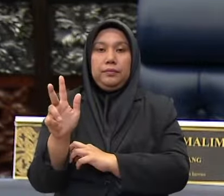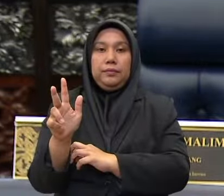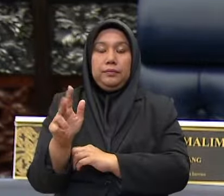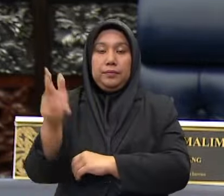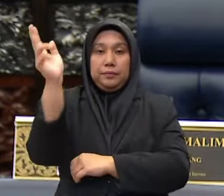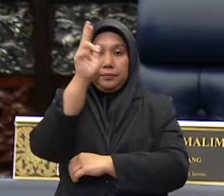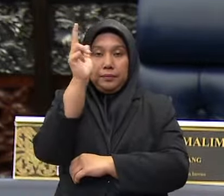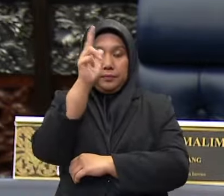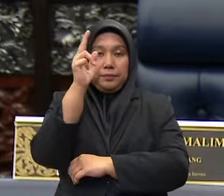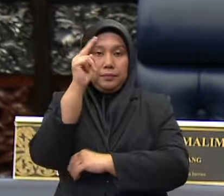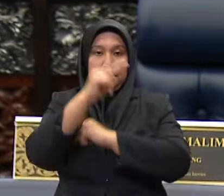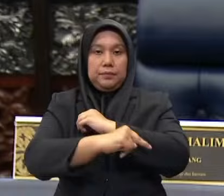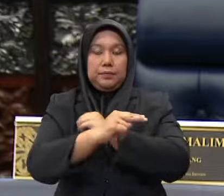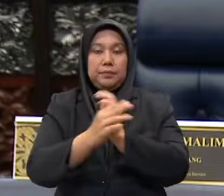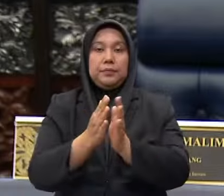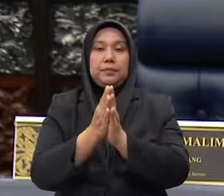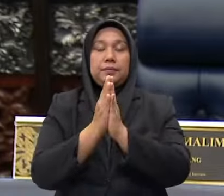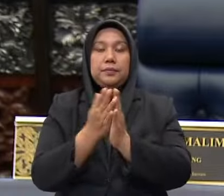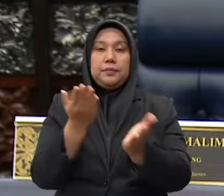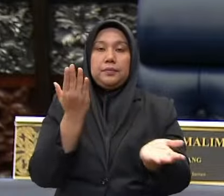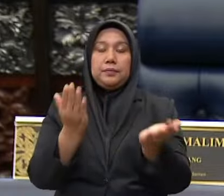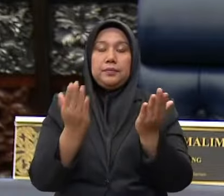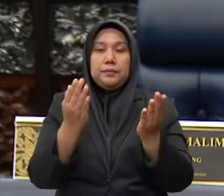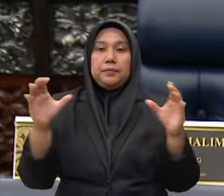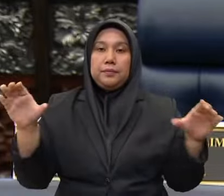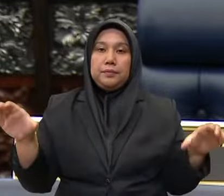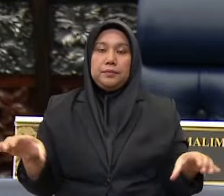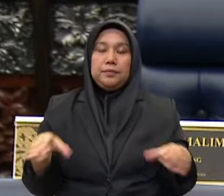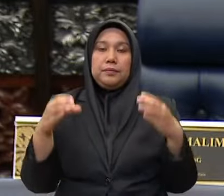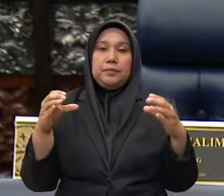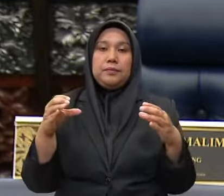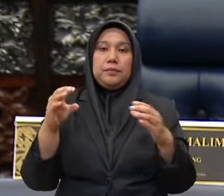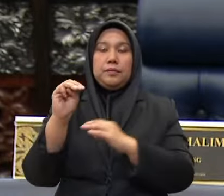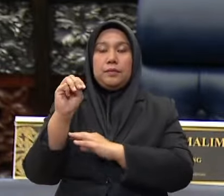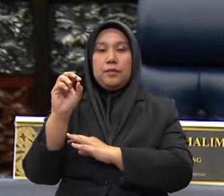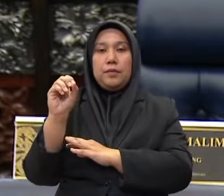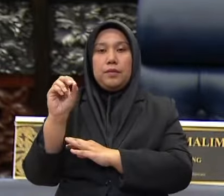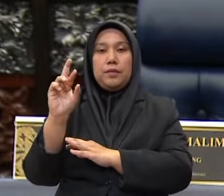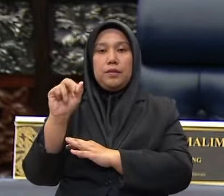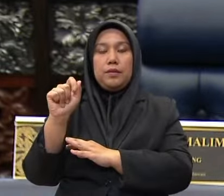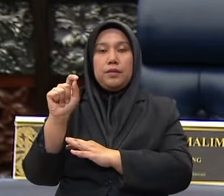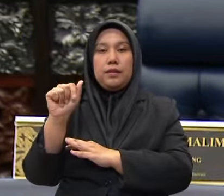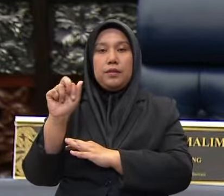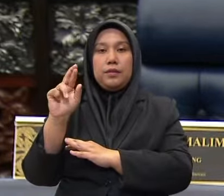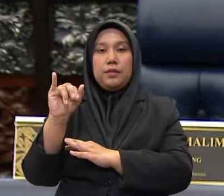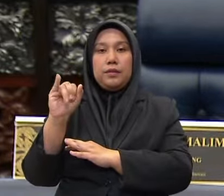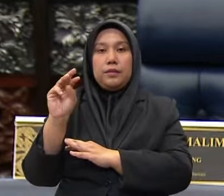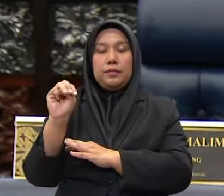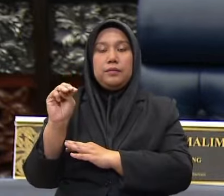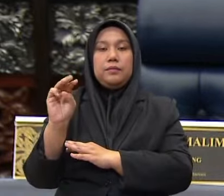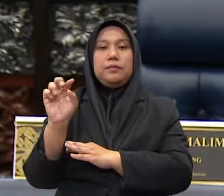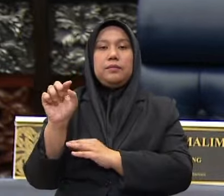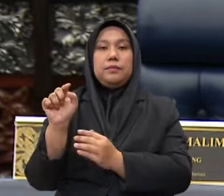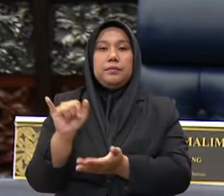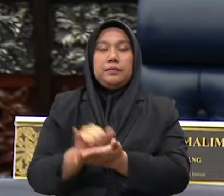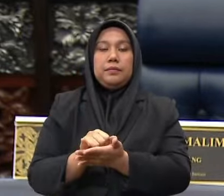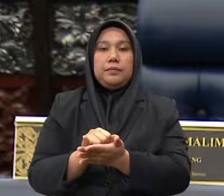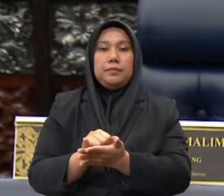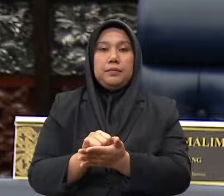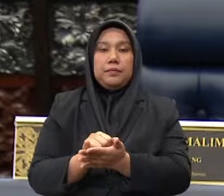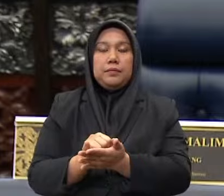kerajaan negeri untuk mempertimbangkan semula pelaksanaan moratorium tersebut berhubung dengan perkara tersebut yang amat